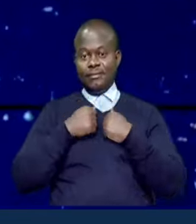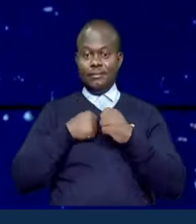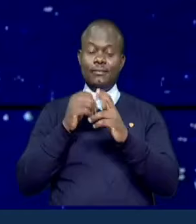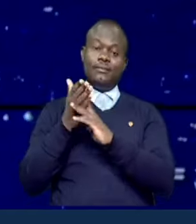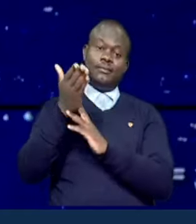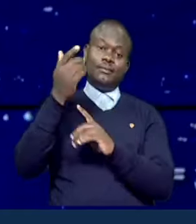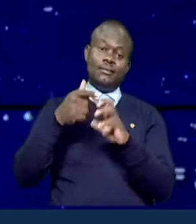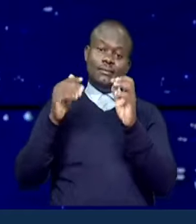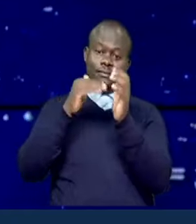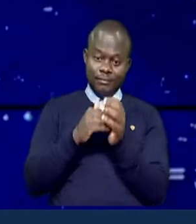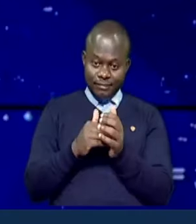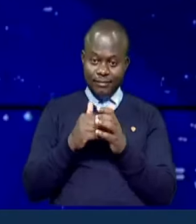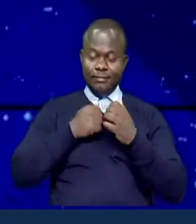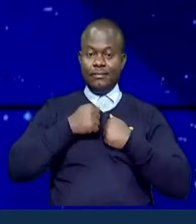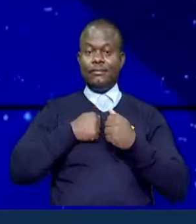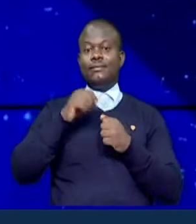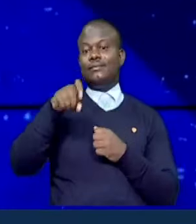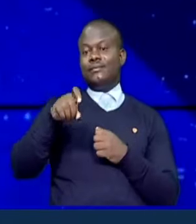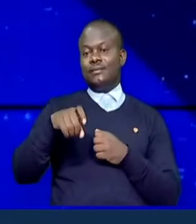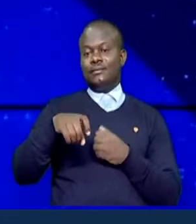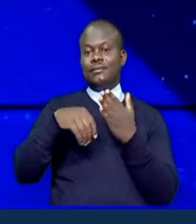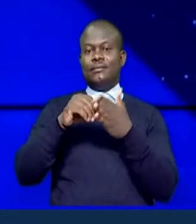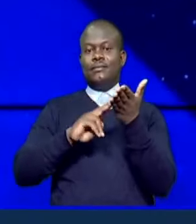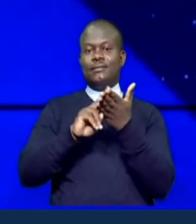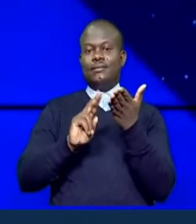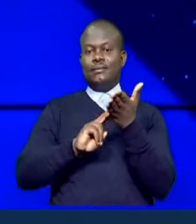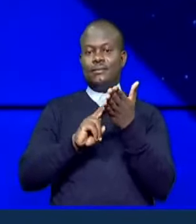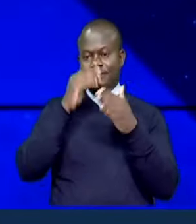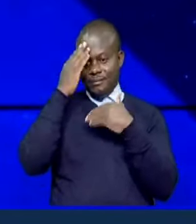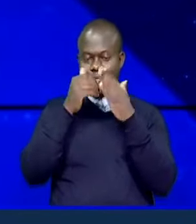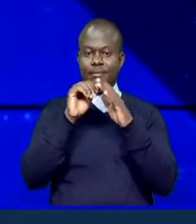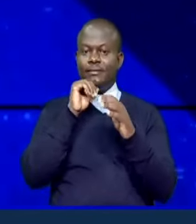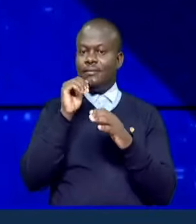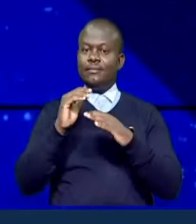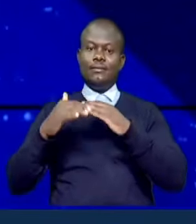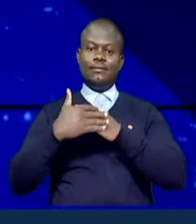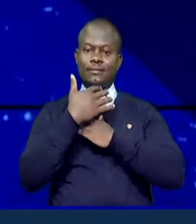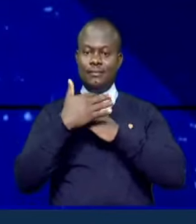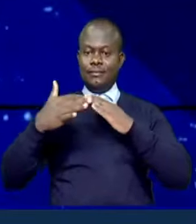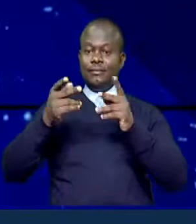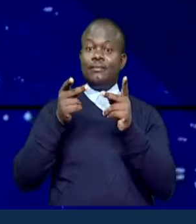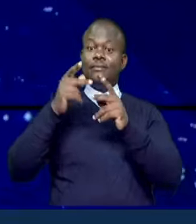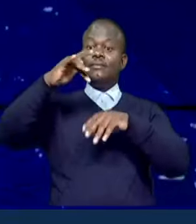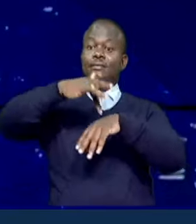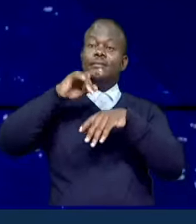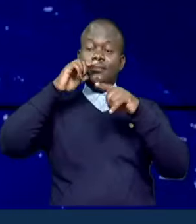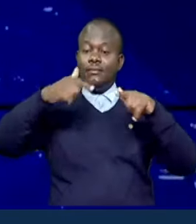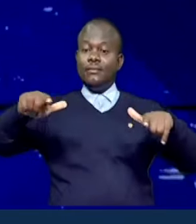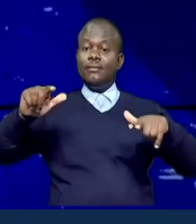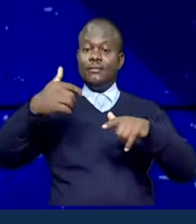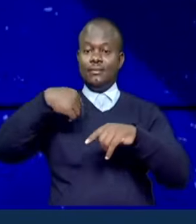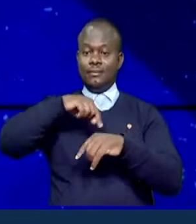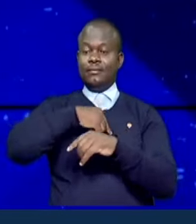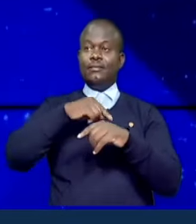runyuzayo, ariko nanone u Rwanda rukeneye gukoresha Tanzania kuko nta cyambu dufite. So muri makeya ni ibintu by'ingenzi,